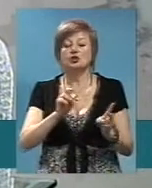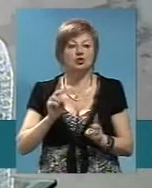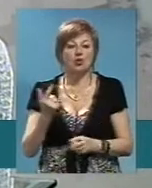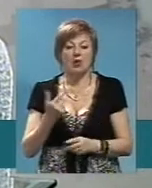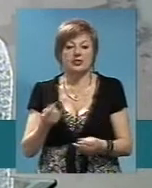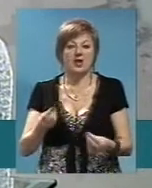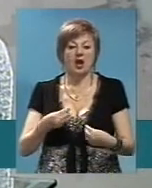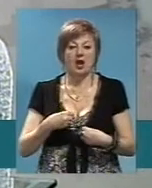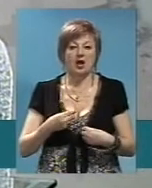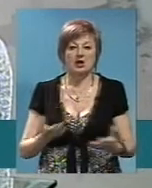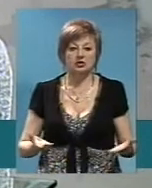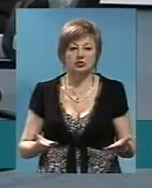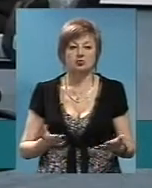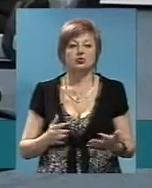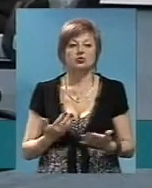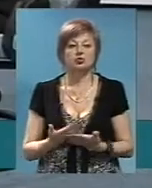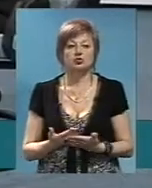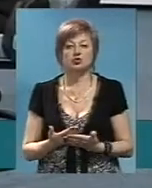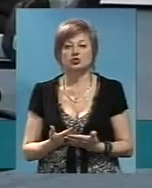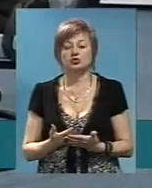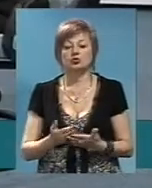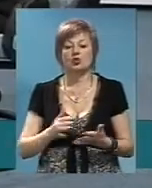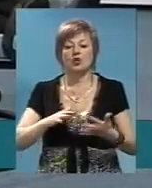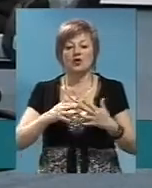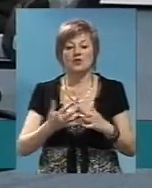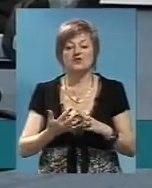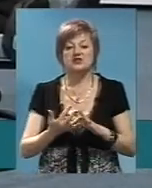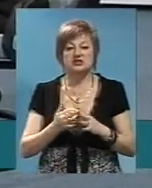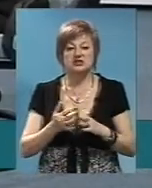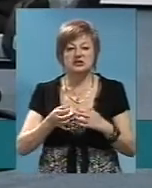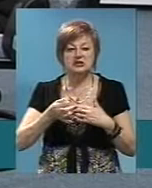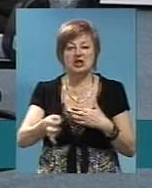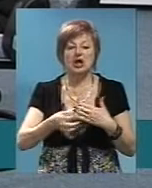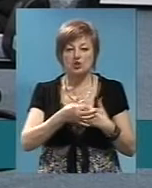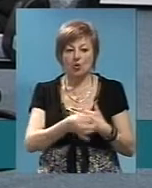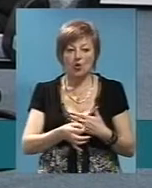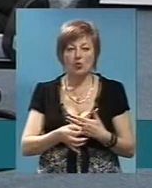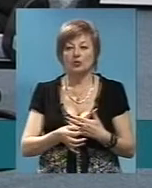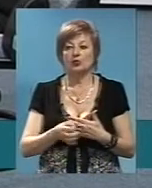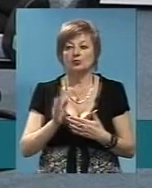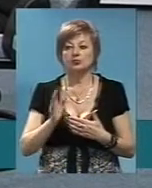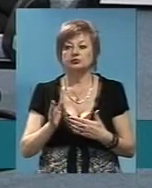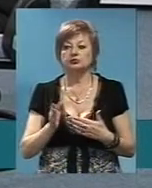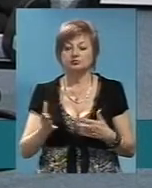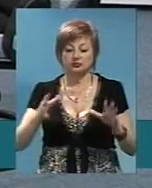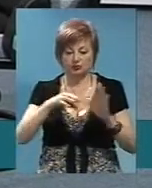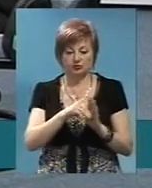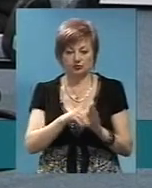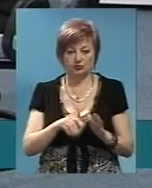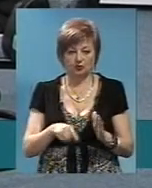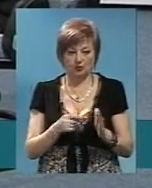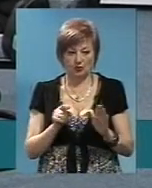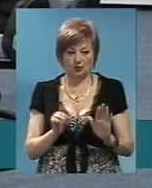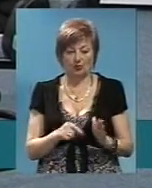що жителі села, скажімо, поблизу Запоріжжя, з радістю сприйматимуть наближення міської межі. Ну, тому що одна справа,